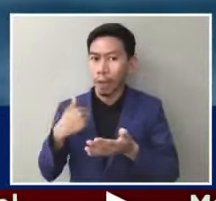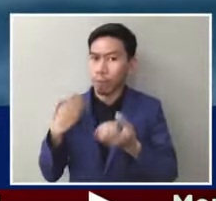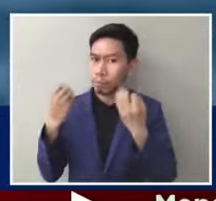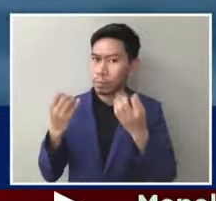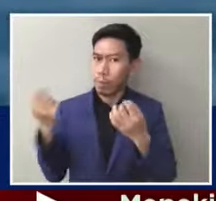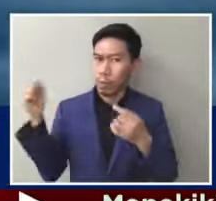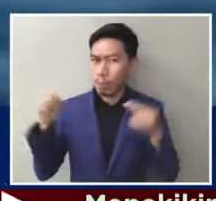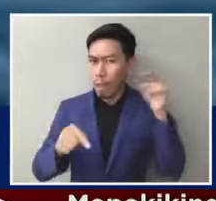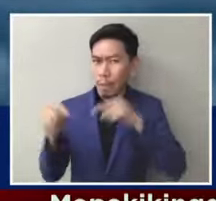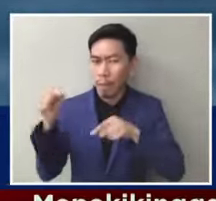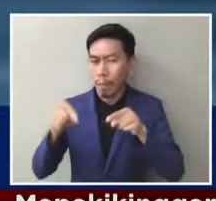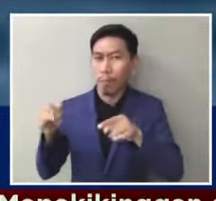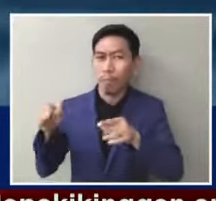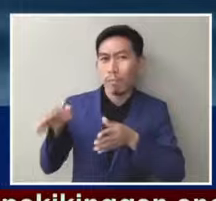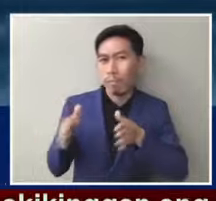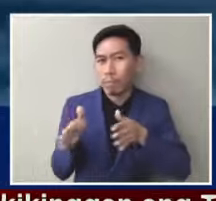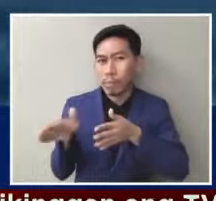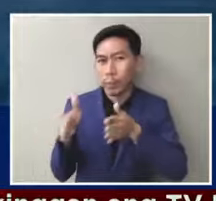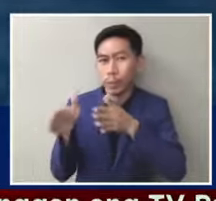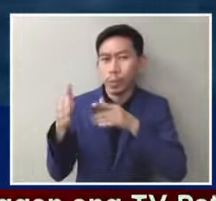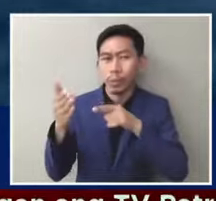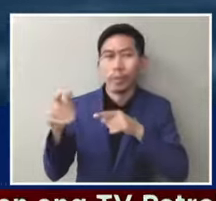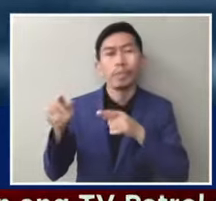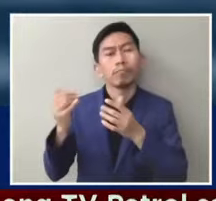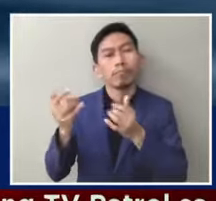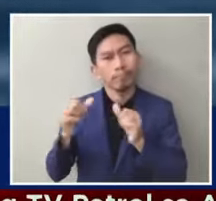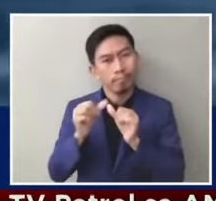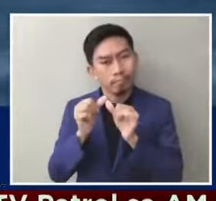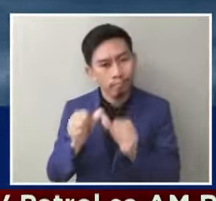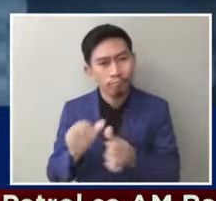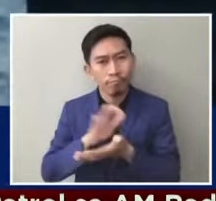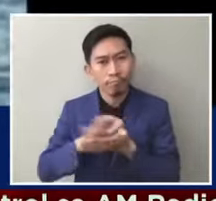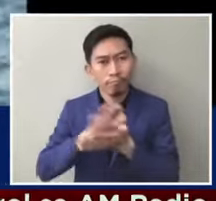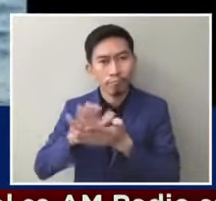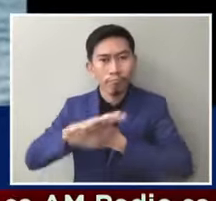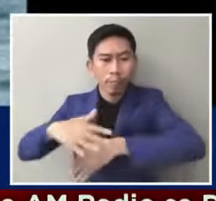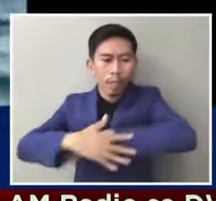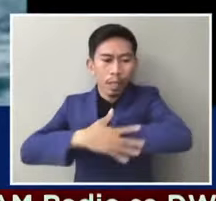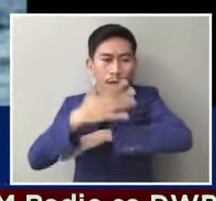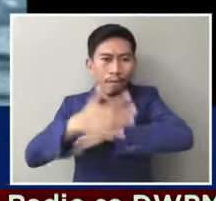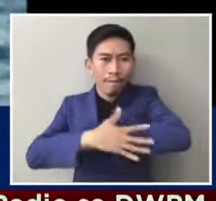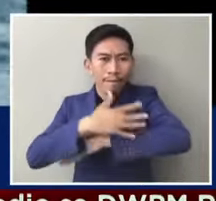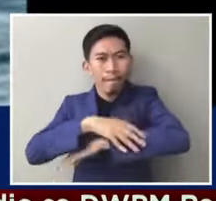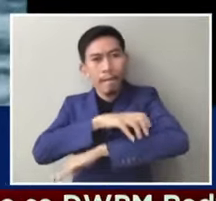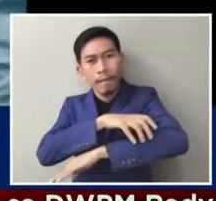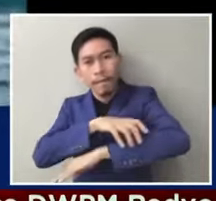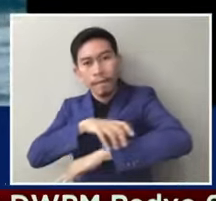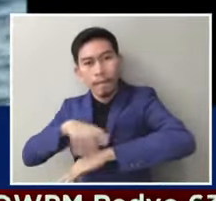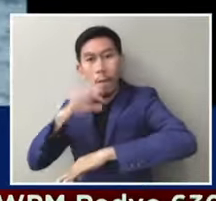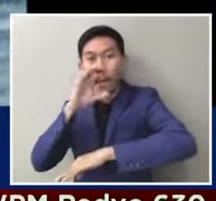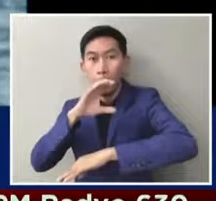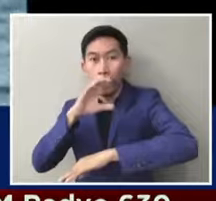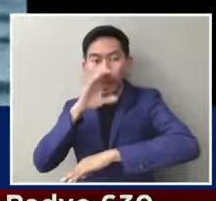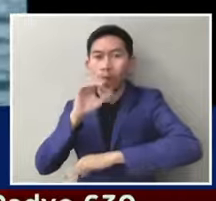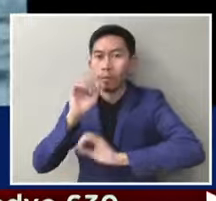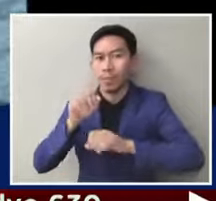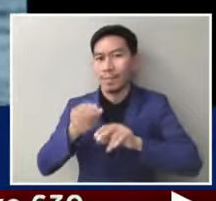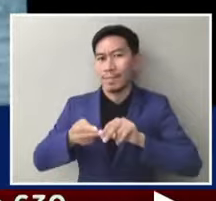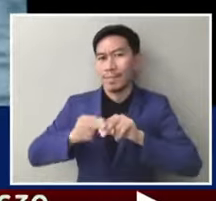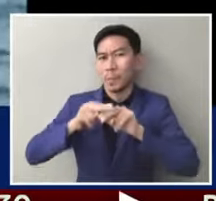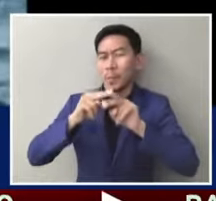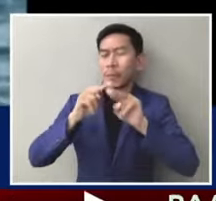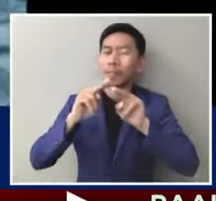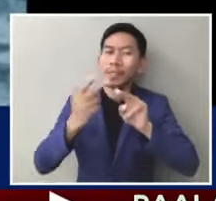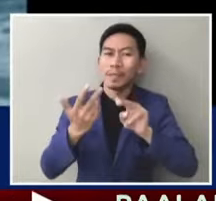Garcia, patuloy nilang pag-iibayuhin ang paglilinis ng mga coastal area ng Cebu City para umunlad pa ang kanilang yamang dagat.